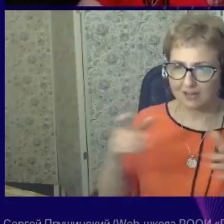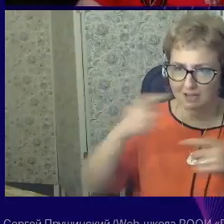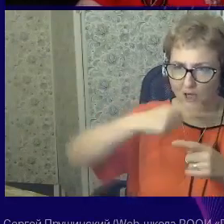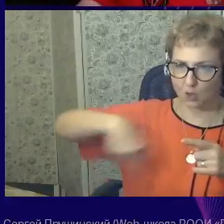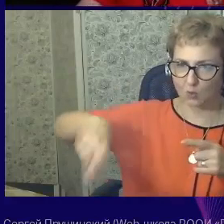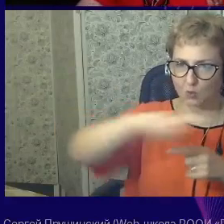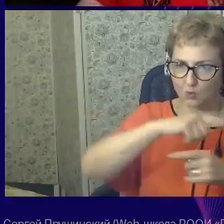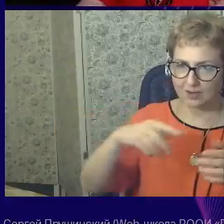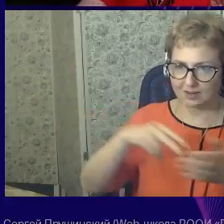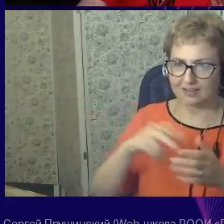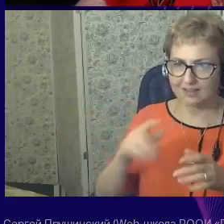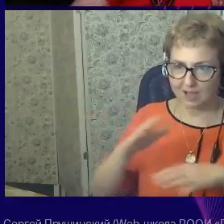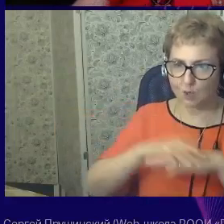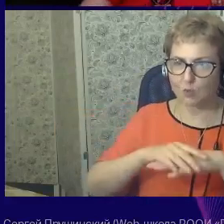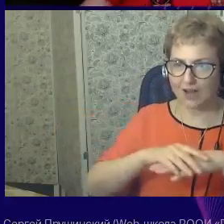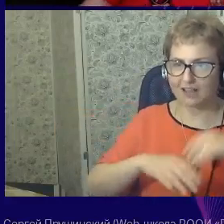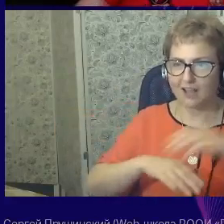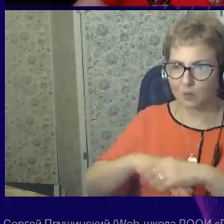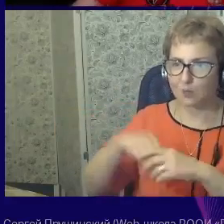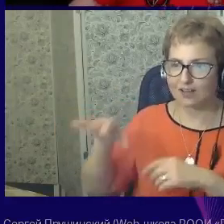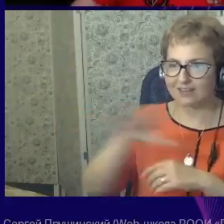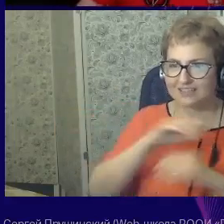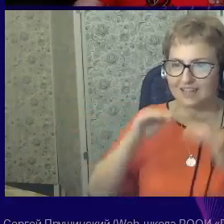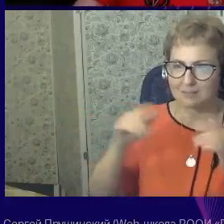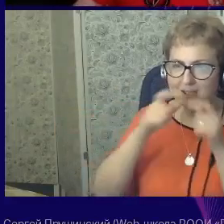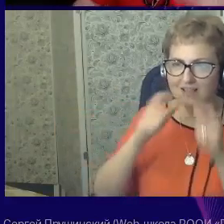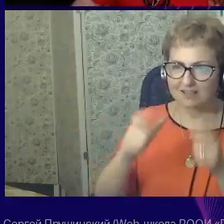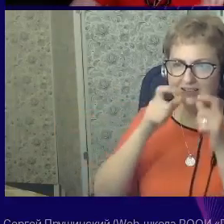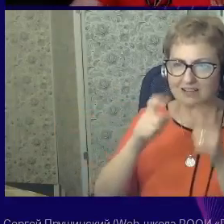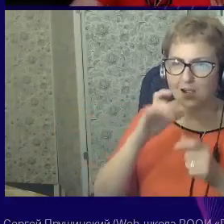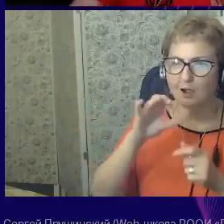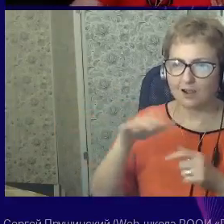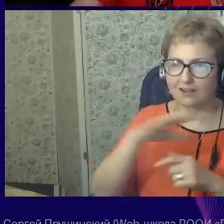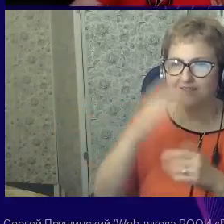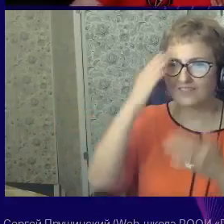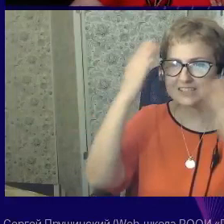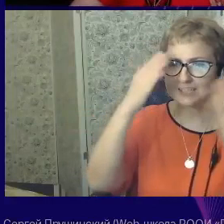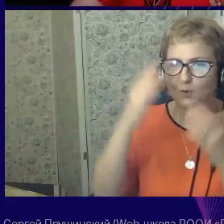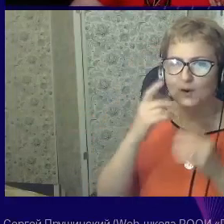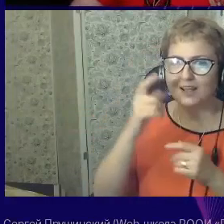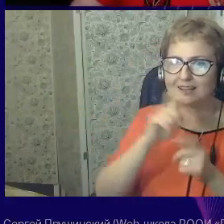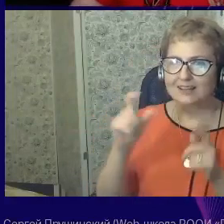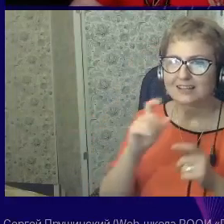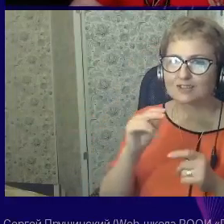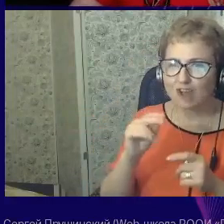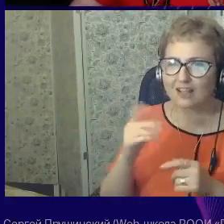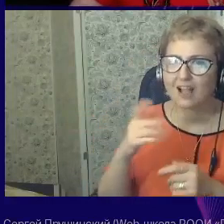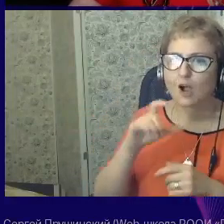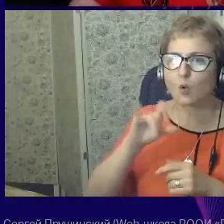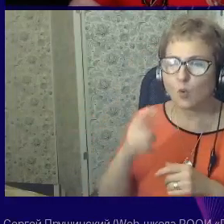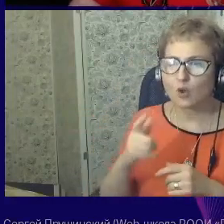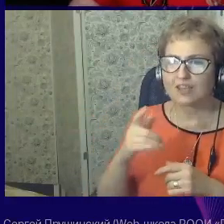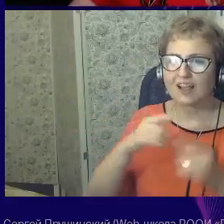круг, кладем руку на руку, и ребята все хором, есть такая веселая у нас кричалка, хоть в лепешку